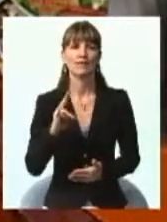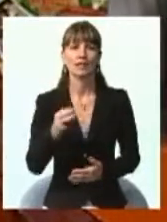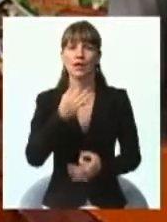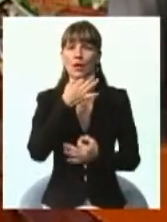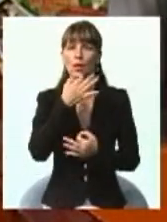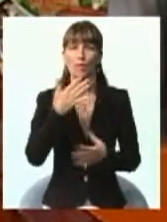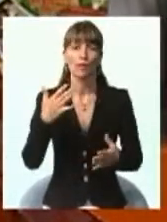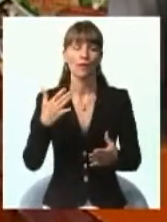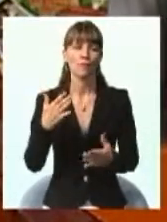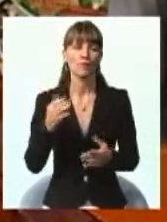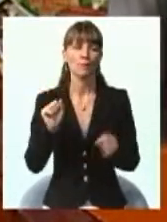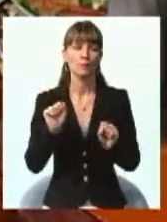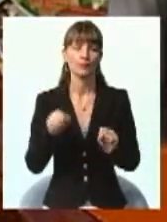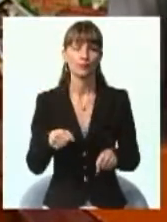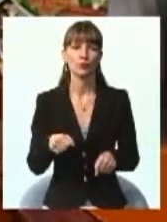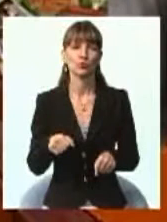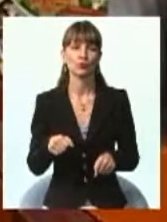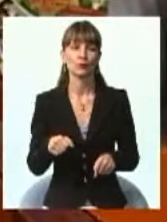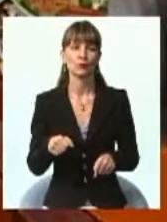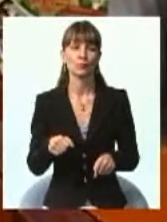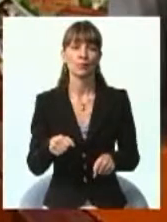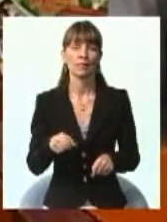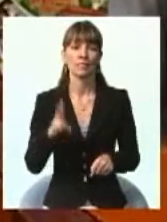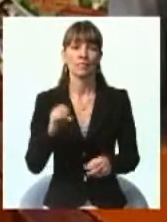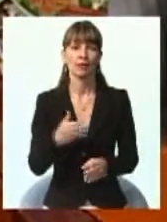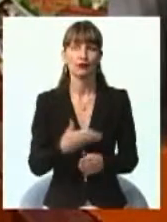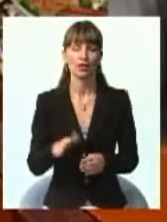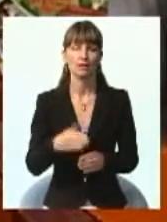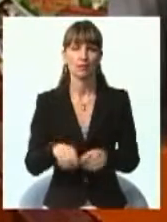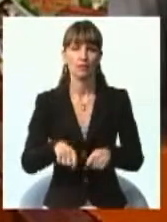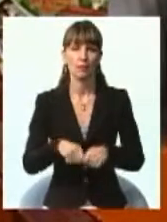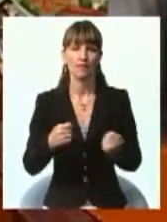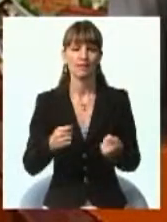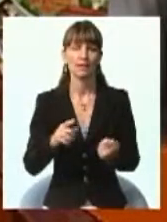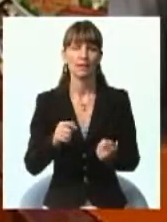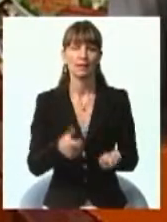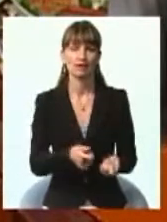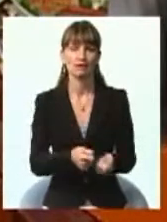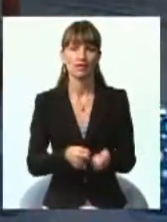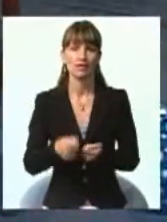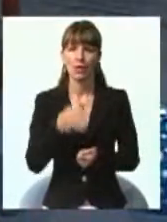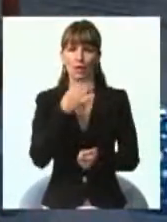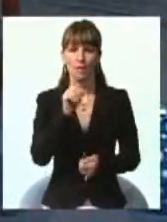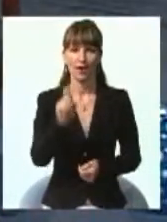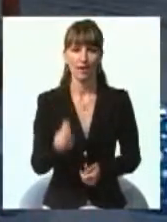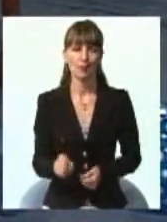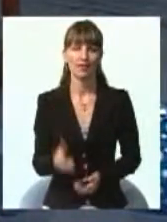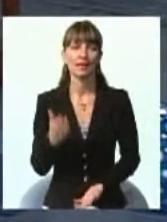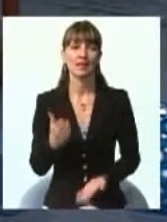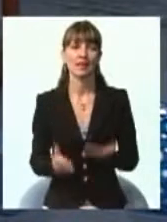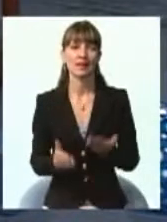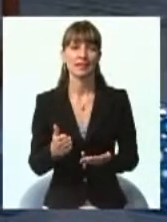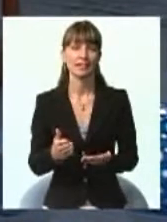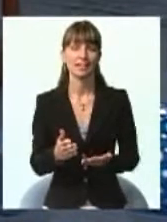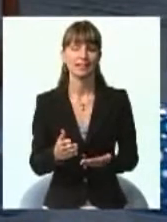любого може на шпаматки порвати та вирвати любому хребет. Якщо діставати